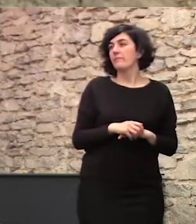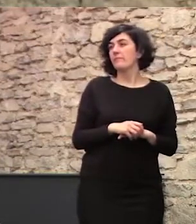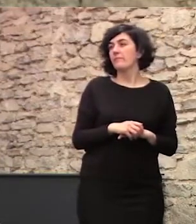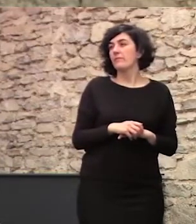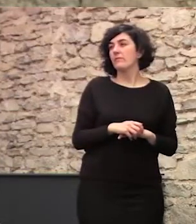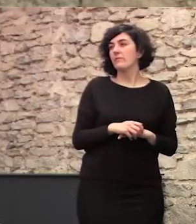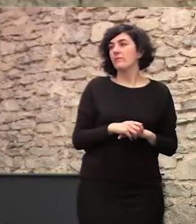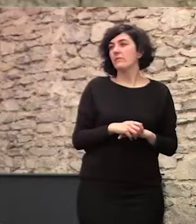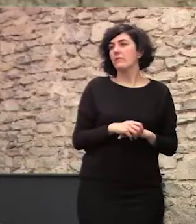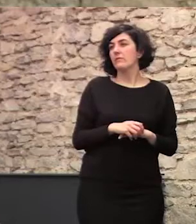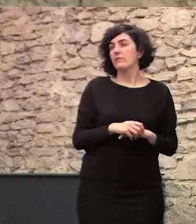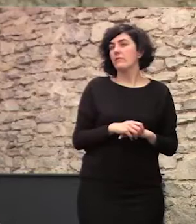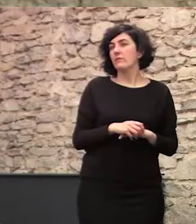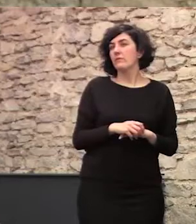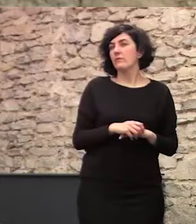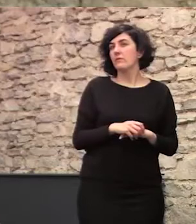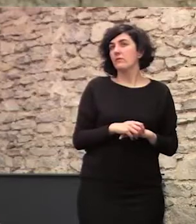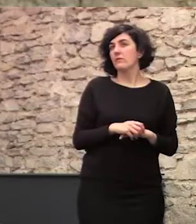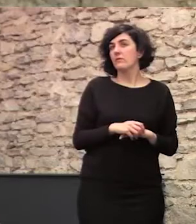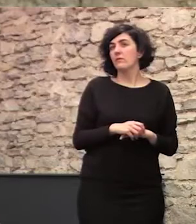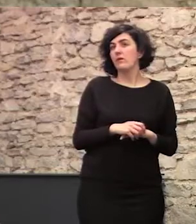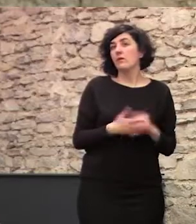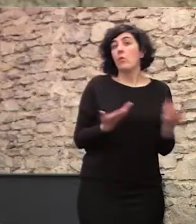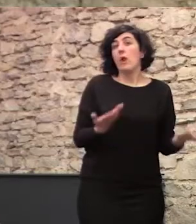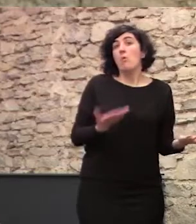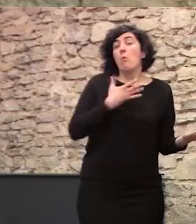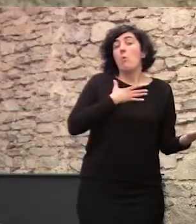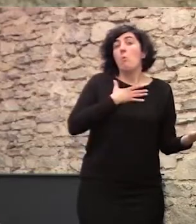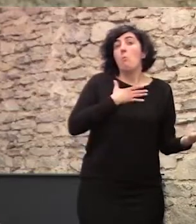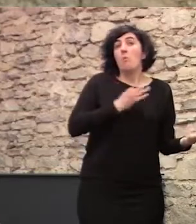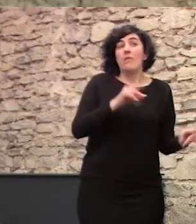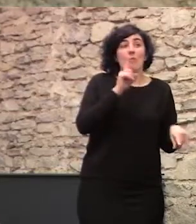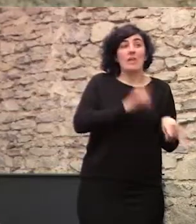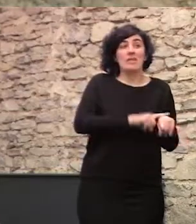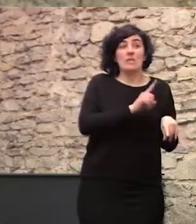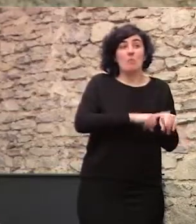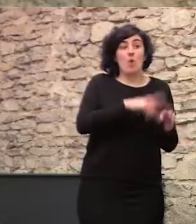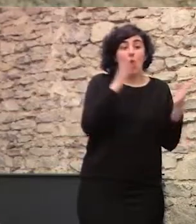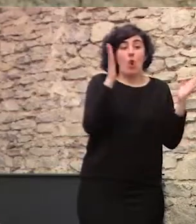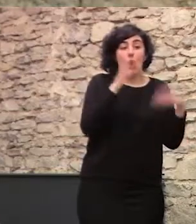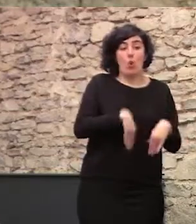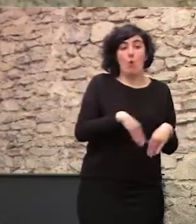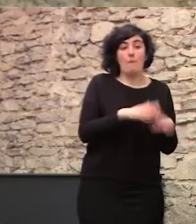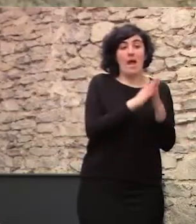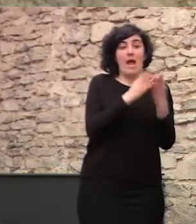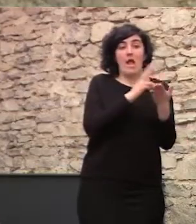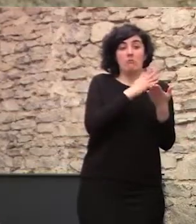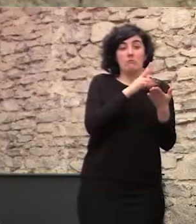batzu, batzoi horreindik ez di, denboreman irakurtzeko. Irakurtzeko. Baina, bueno,